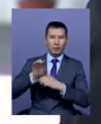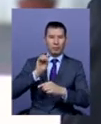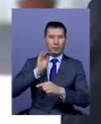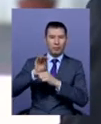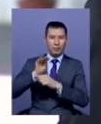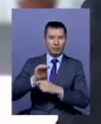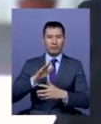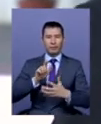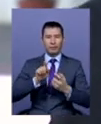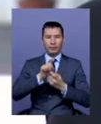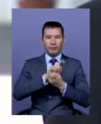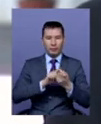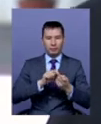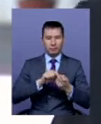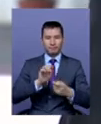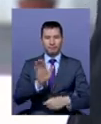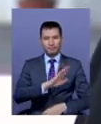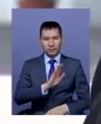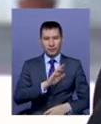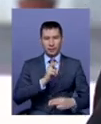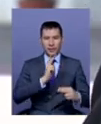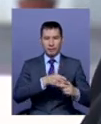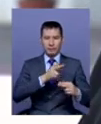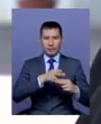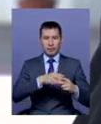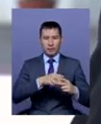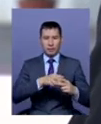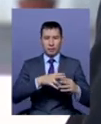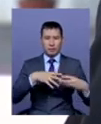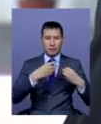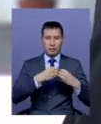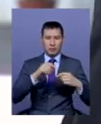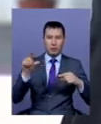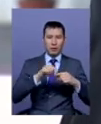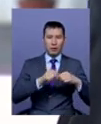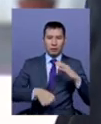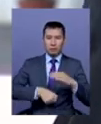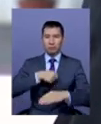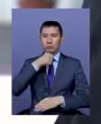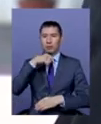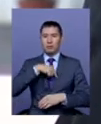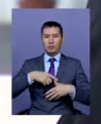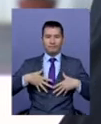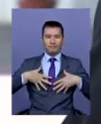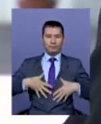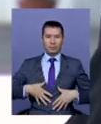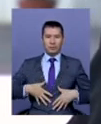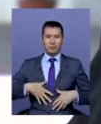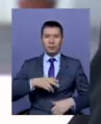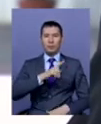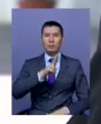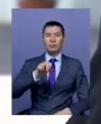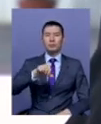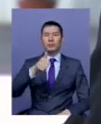толық орындап, сол арқылы, сонменен, сол дайындықпен ертең күні арнайы білім алғаннан кейін мемлекеттік